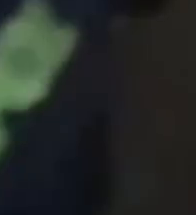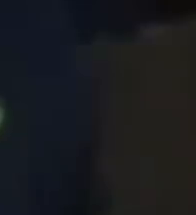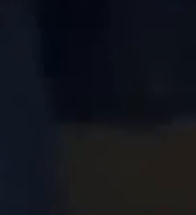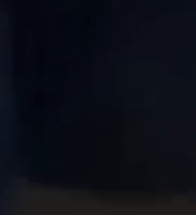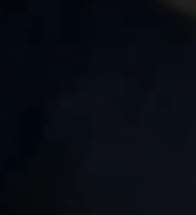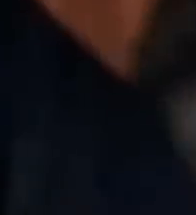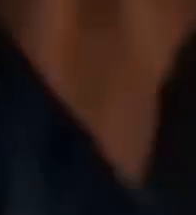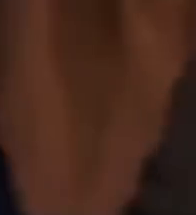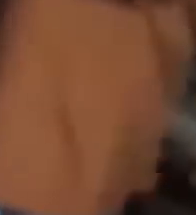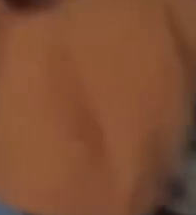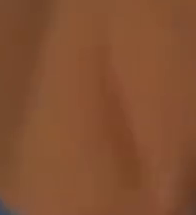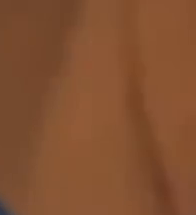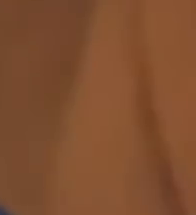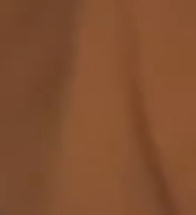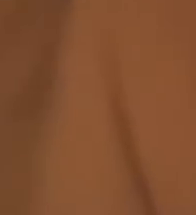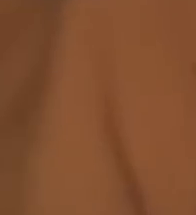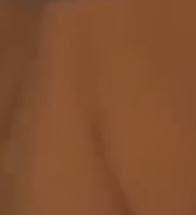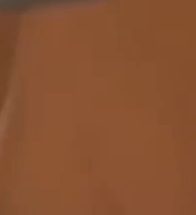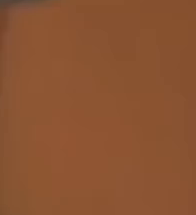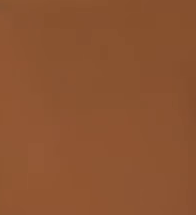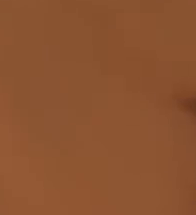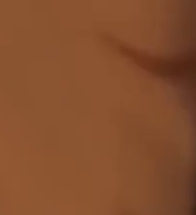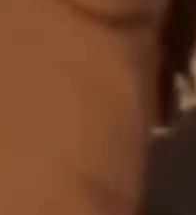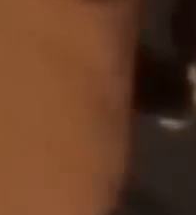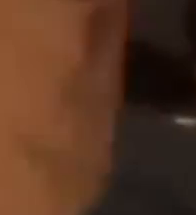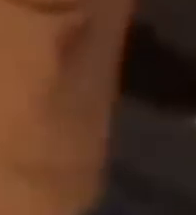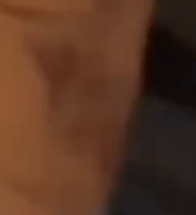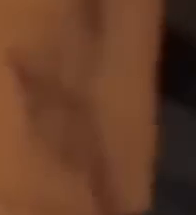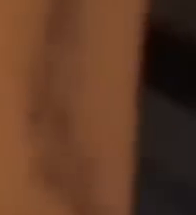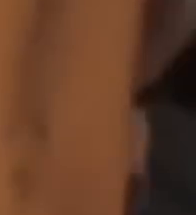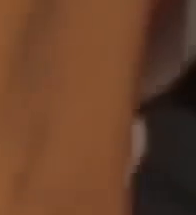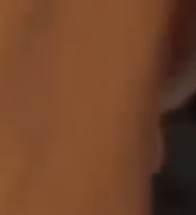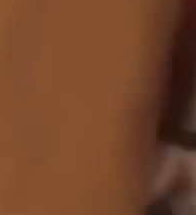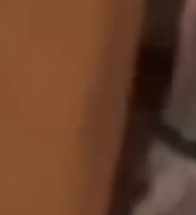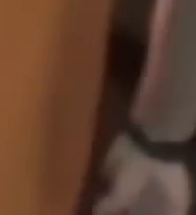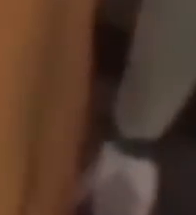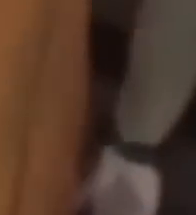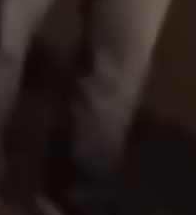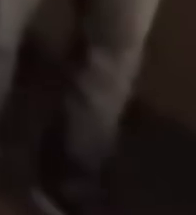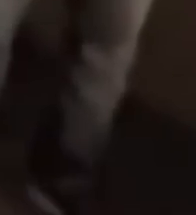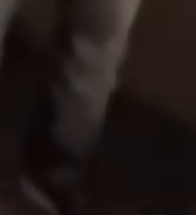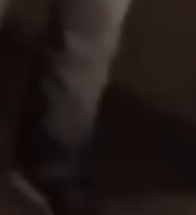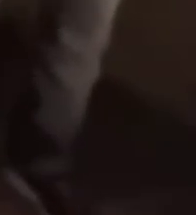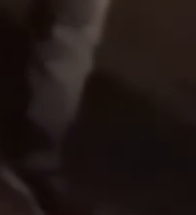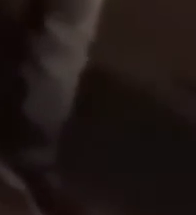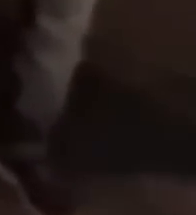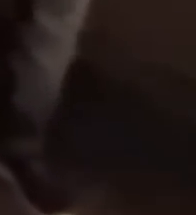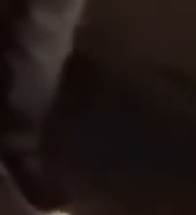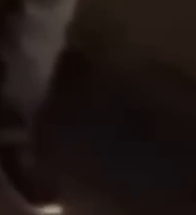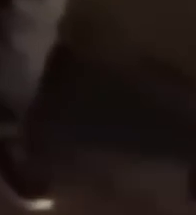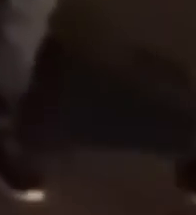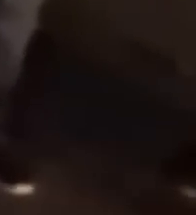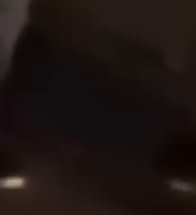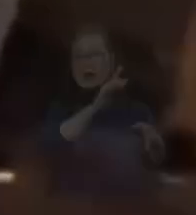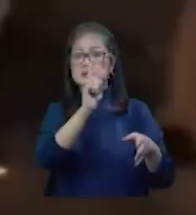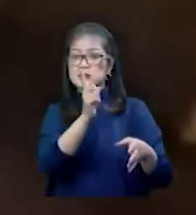polisi terungkap, kedua korban terjatuh karena motor yang mereka naiki ditendang oleh pria lain, yang emosi kepada korban karena masalah rebutan cinta